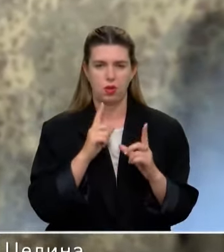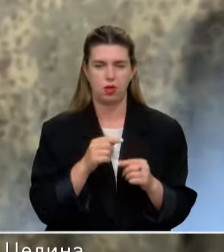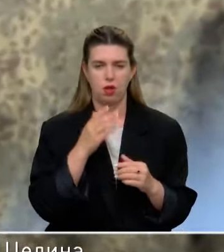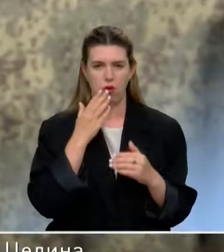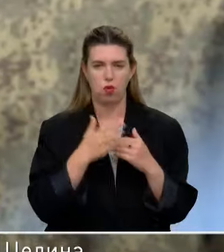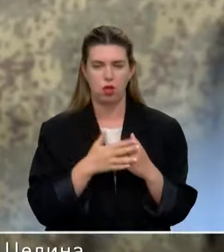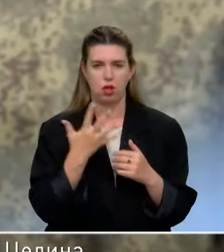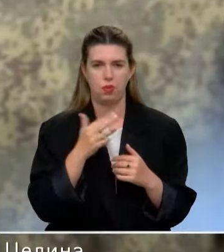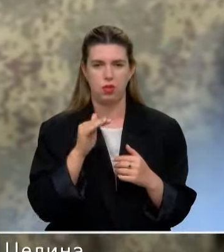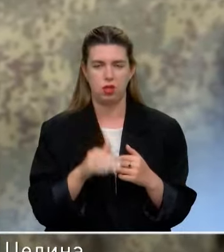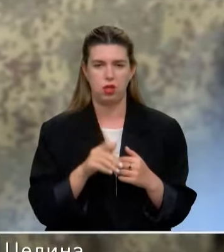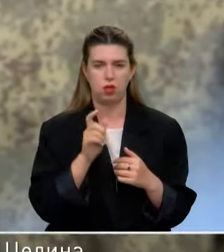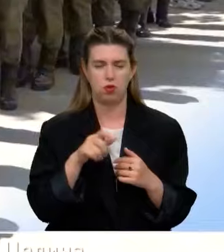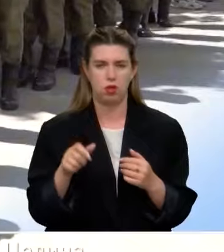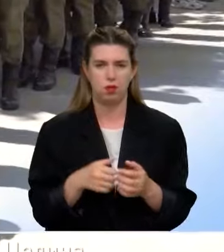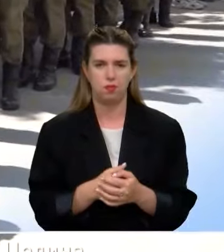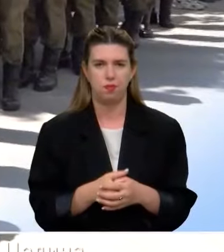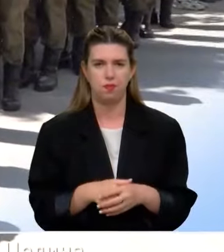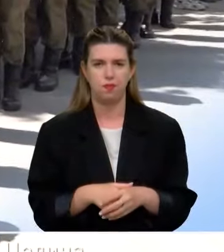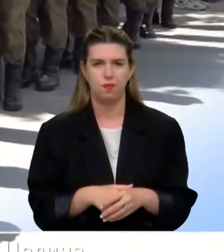пополнят около 5000